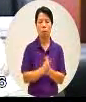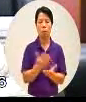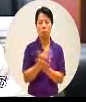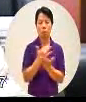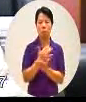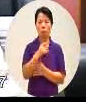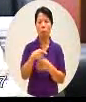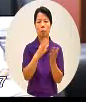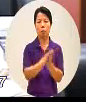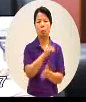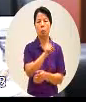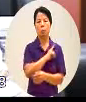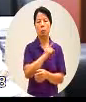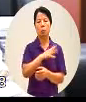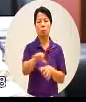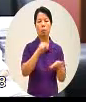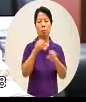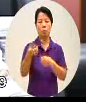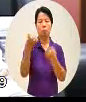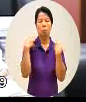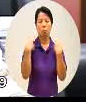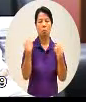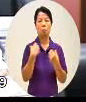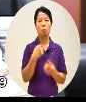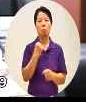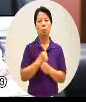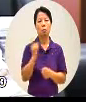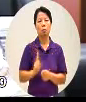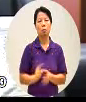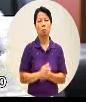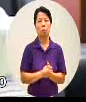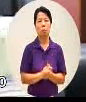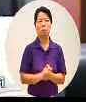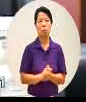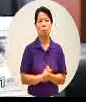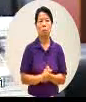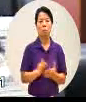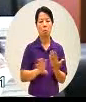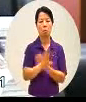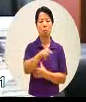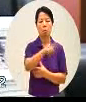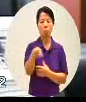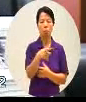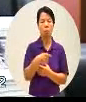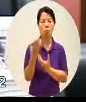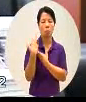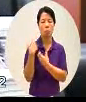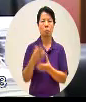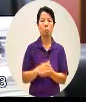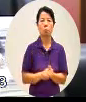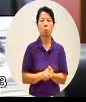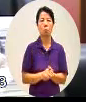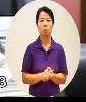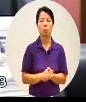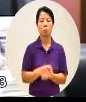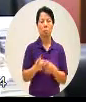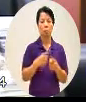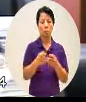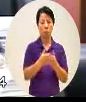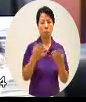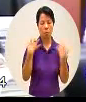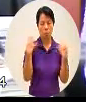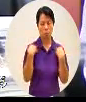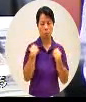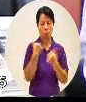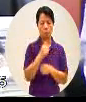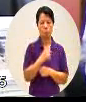么拢爱你管，你管那谁要冲啥？还有其他的人给你管啊？你该管的管就好